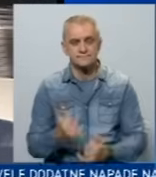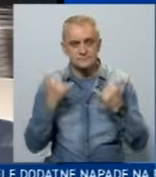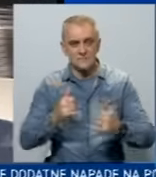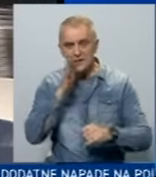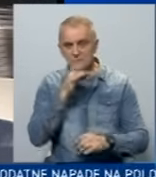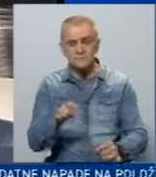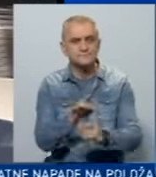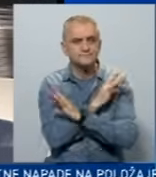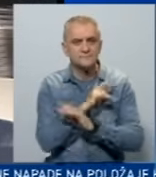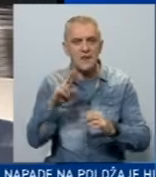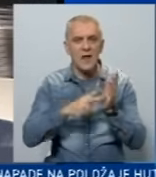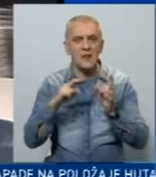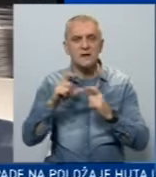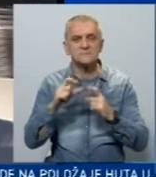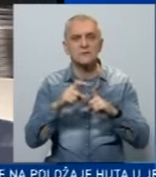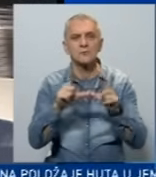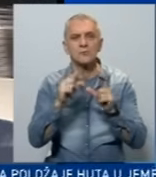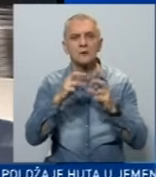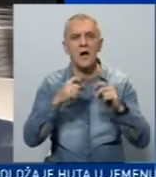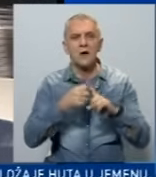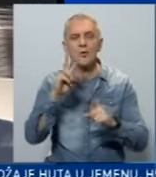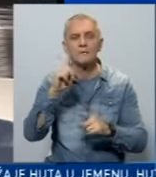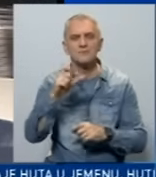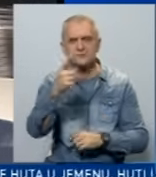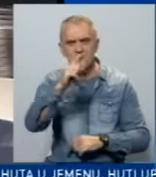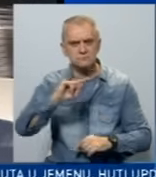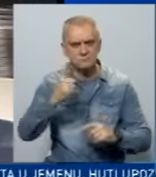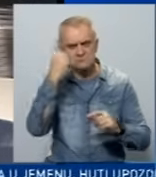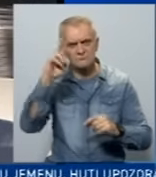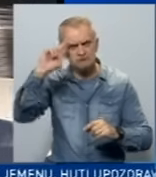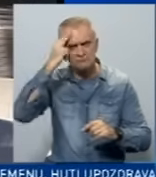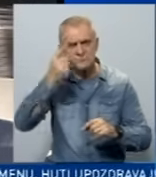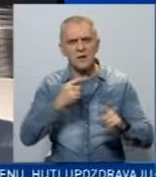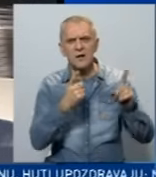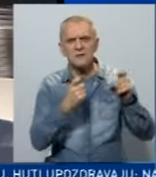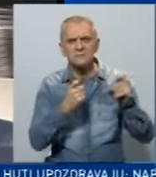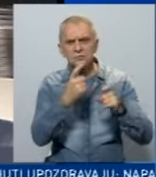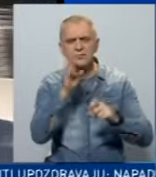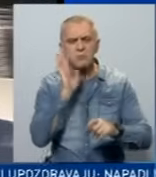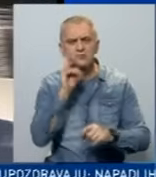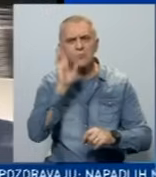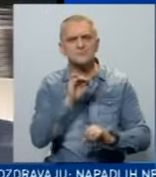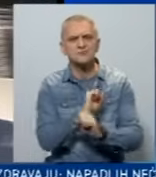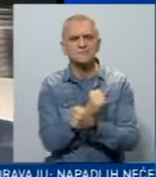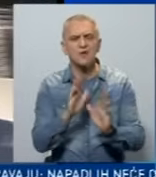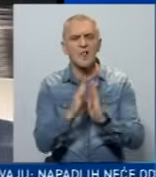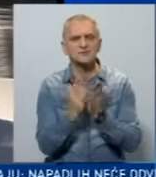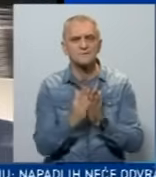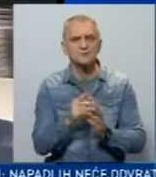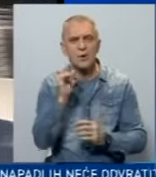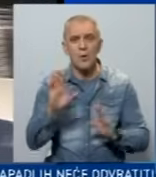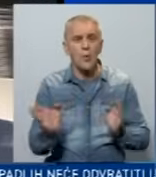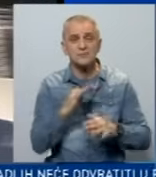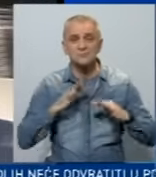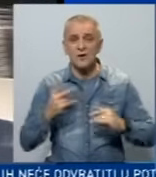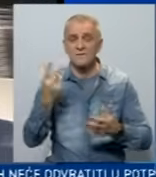Danas je u Sarajevu preminuo Enes Duraković, jedan od najznačajnijih historičara bošnjačke i bosansko-hercegovačke književnosti. Do odlaska